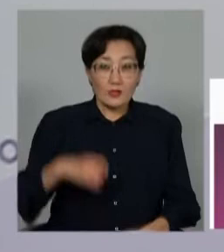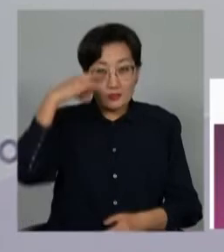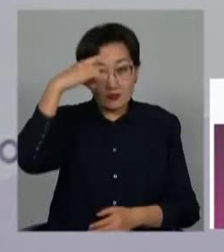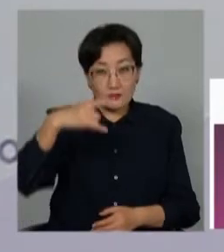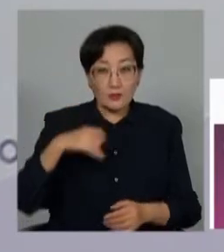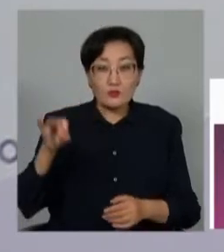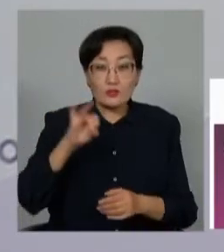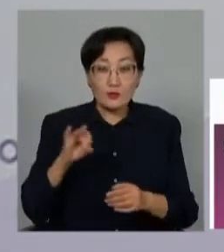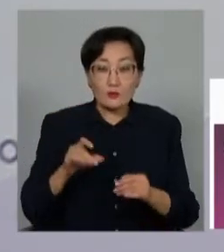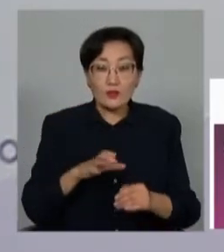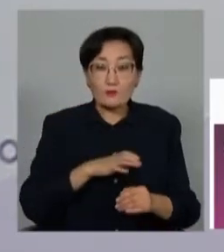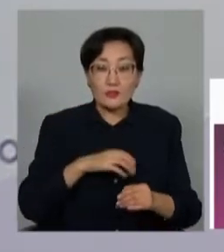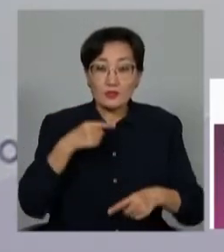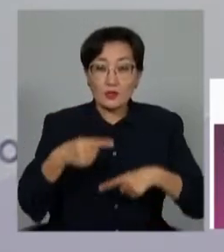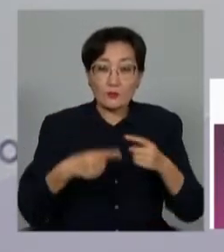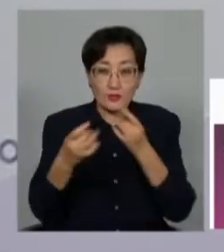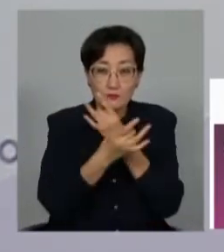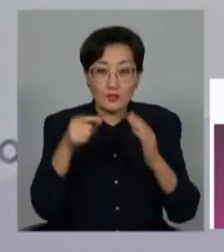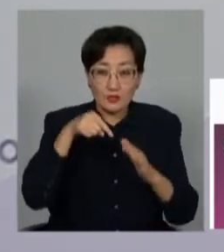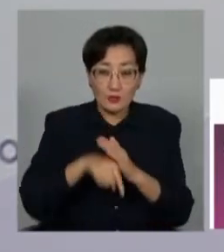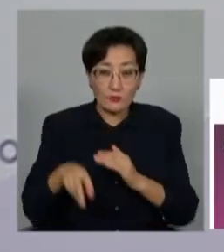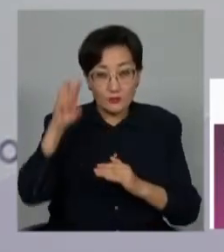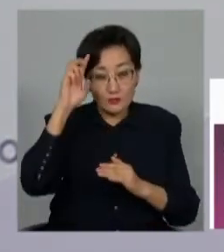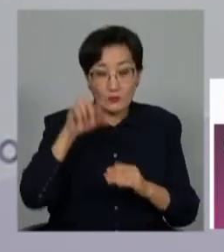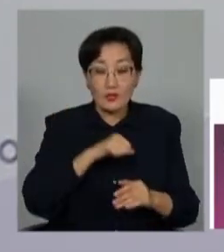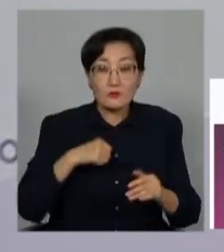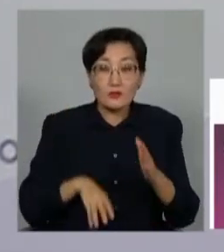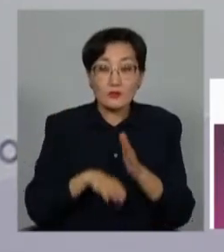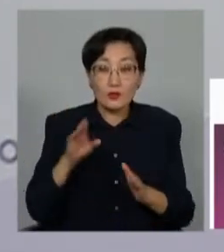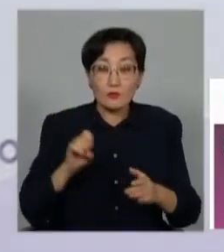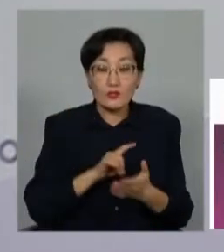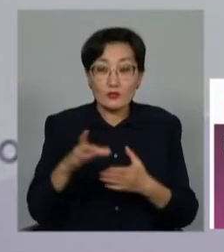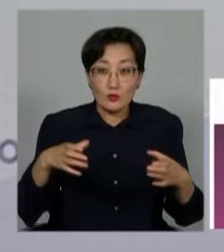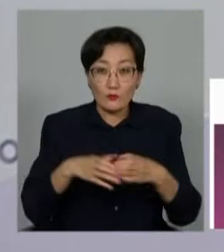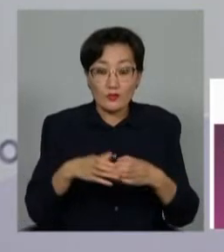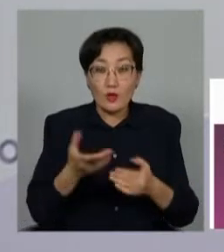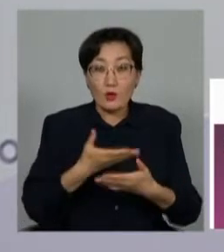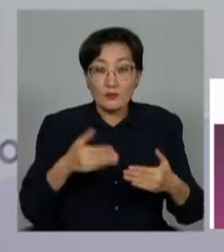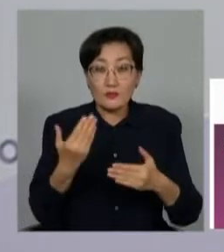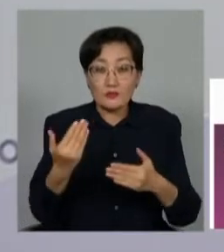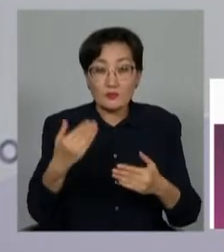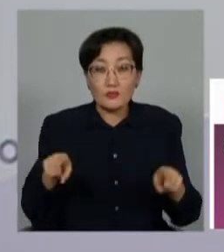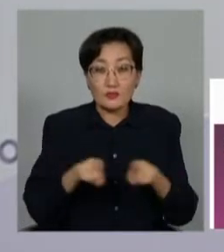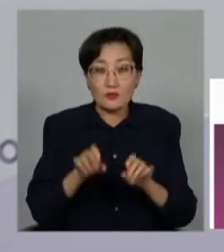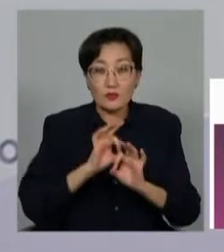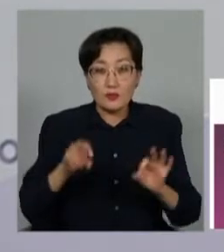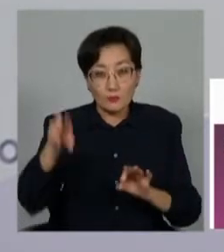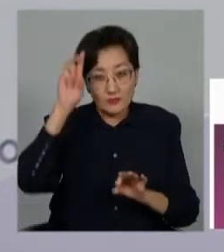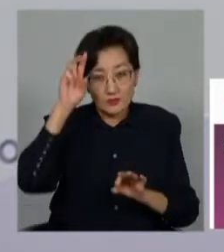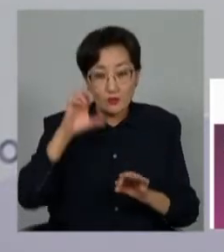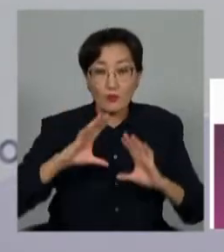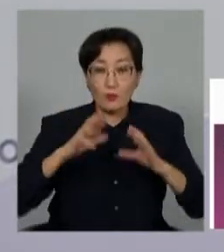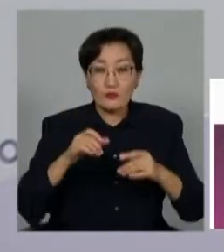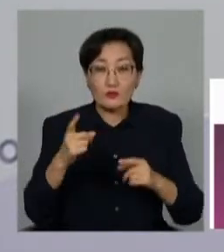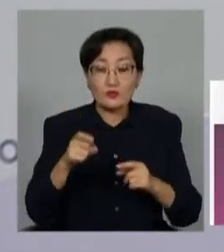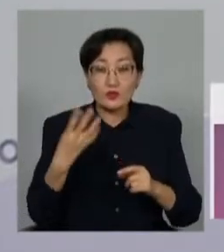Қазақстан тарихы бай, дәстүрмен мәдениеті терең ел. Әлемнің үздік әуе компанияларының бірі ретінде біз сіздер сияқты керемет мемлекетті